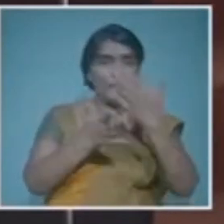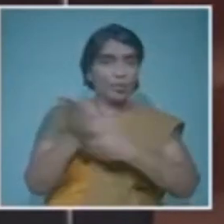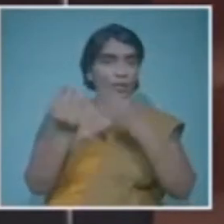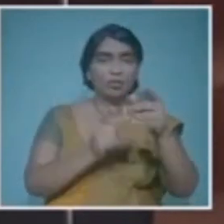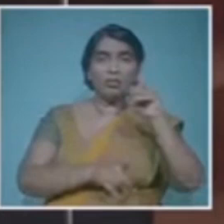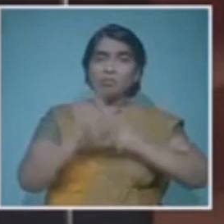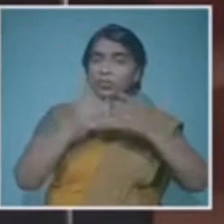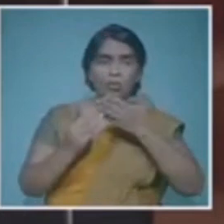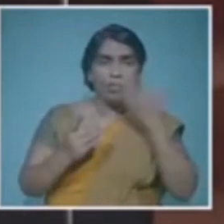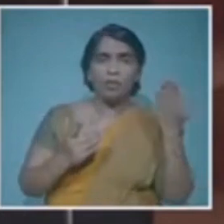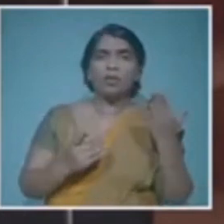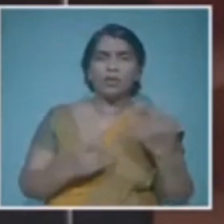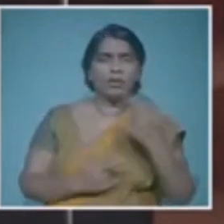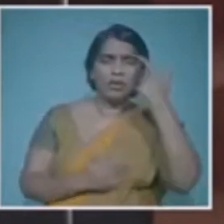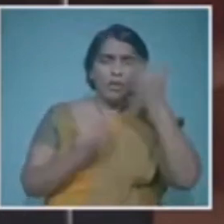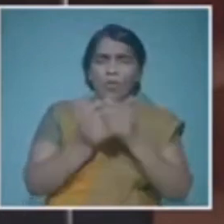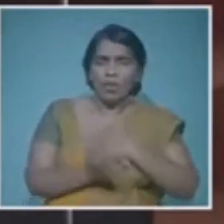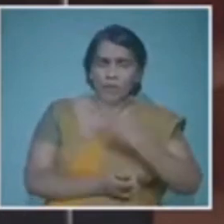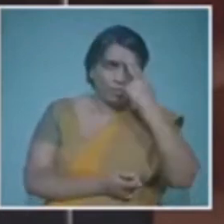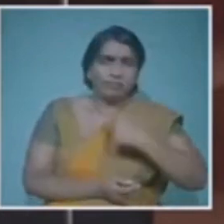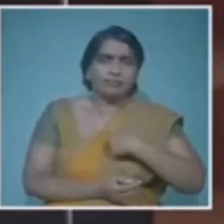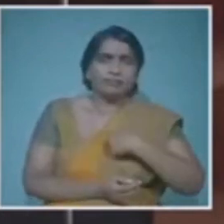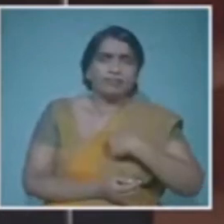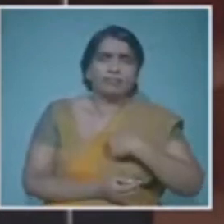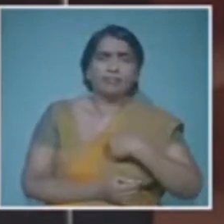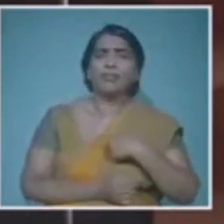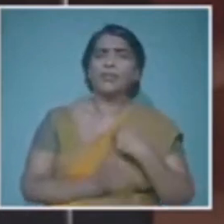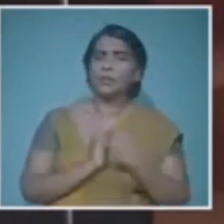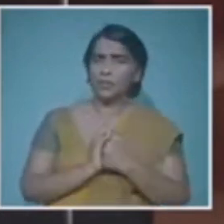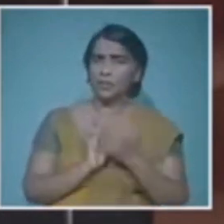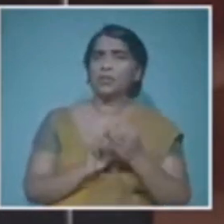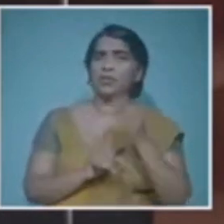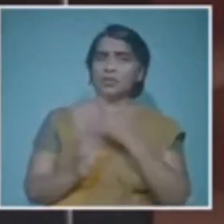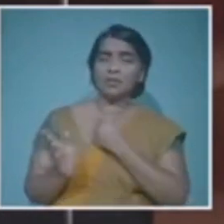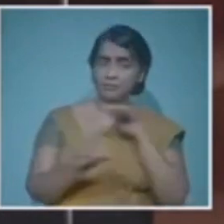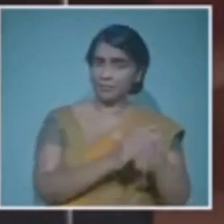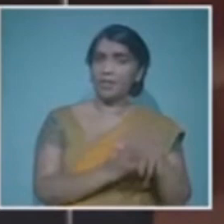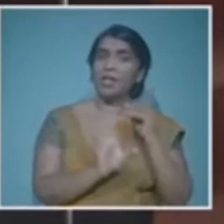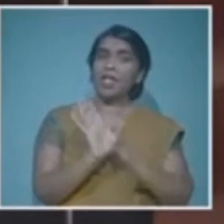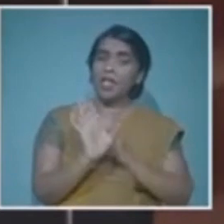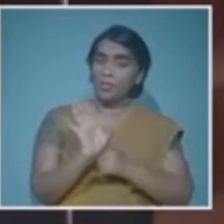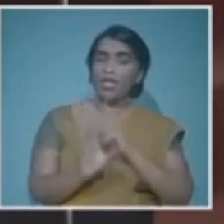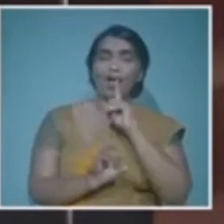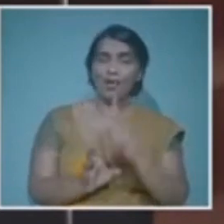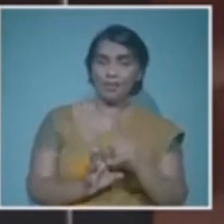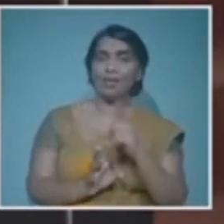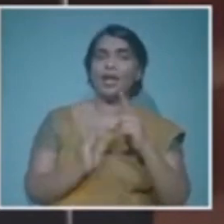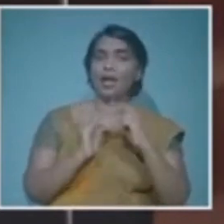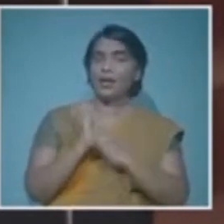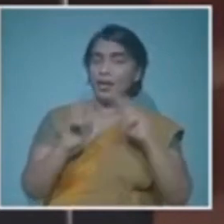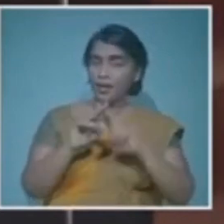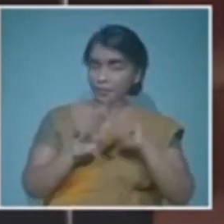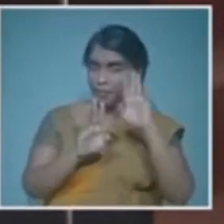සාකච්ඡා කරන්න. මේක හදවත් තත්තු කළ බලන්න. ගරු ජනාධිපතිතුමා මේ පැත්තේ ඉන්නකොට හැමදාම කිව්වා IMF එකක්